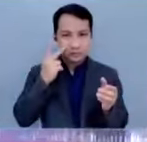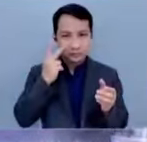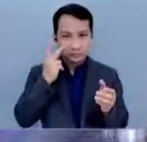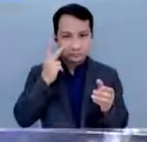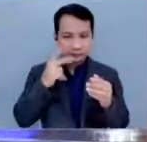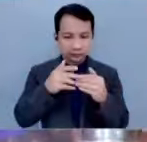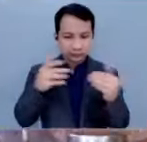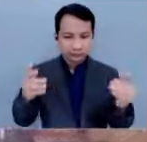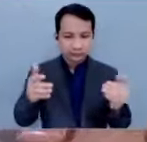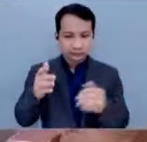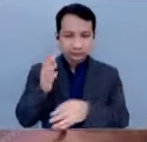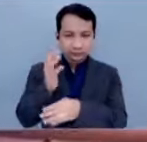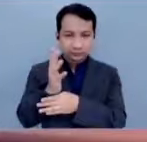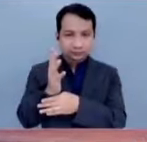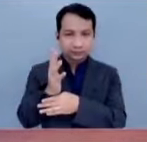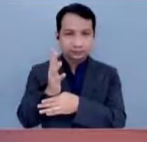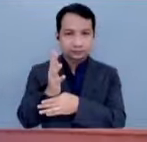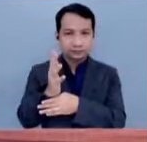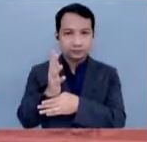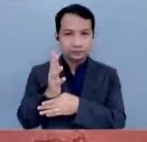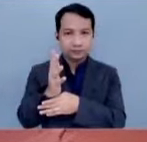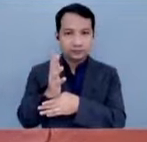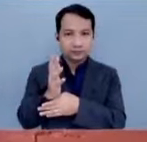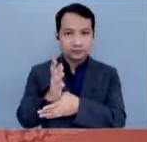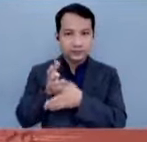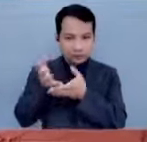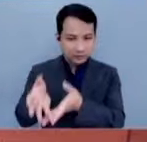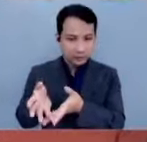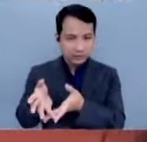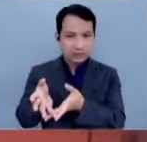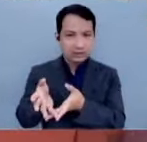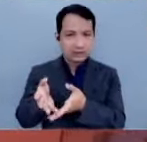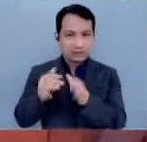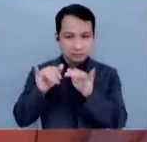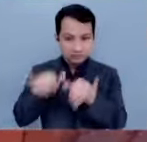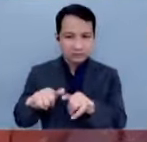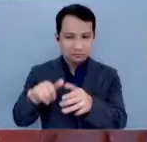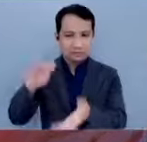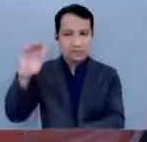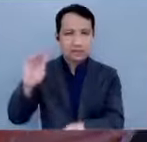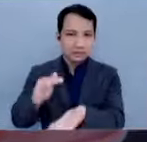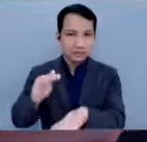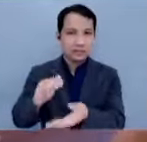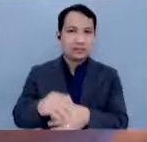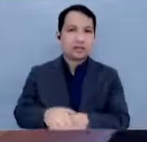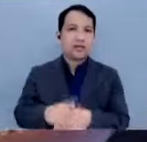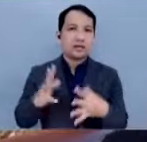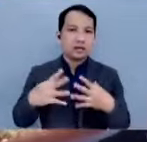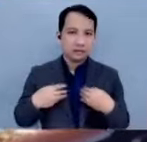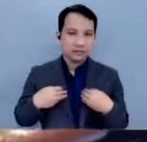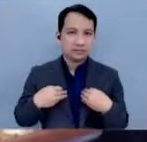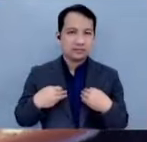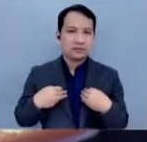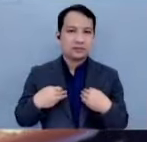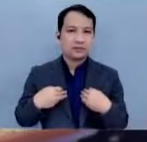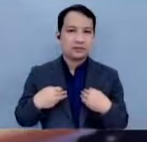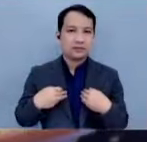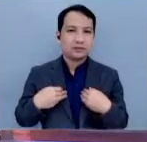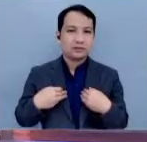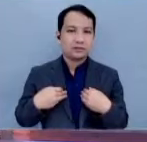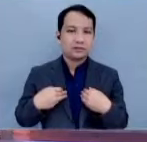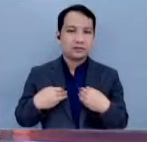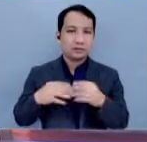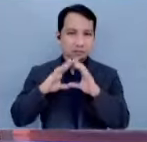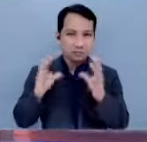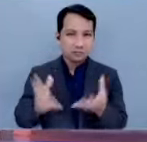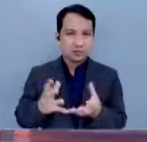Ibig sabihin compact growth habit, talagang dyan na siya, hindi talagang siya lumalaki. Bonsai siya. Siya yung most accepted bonsai species worldwide. Okay.